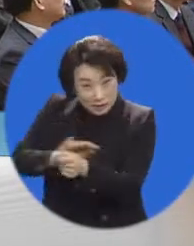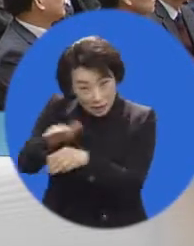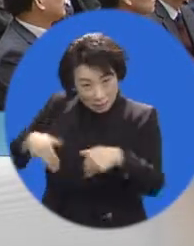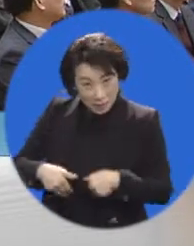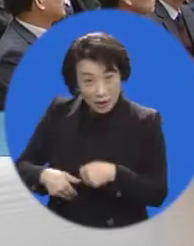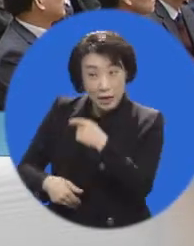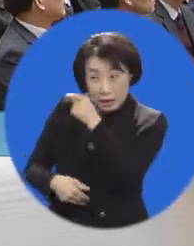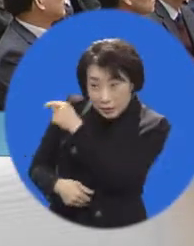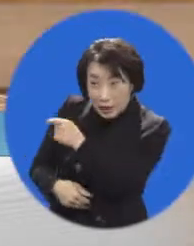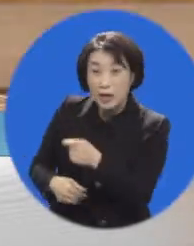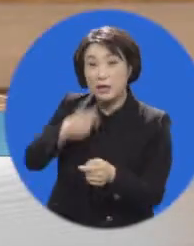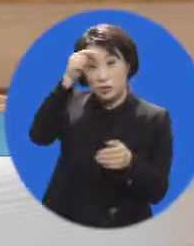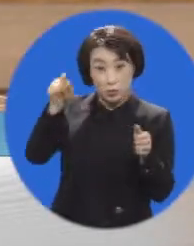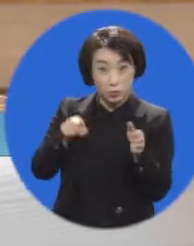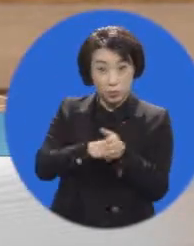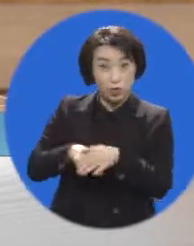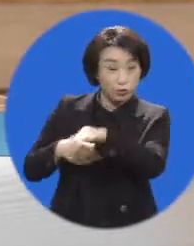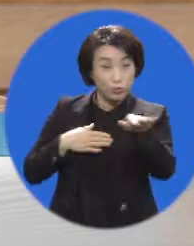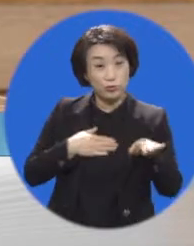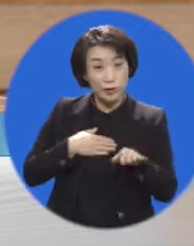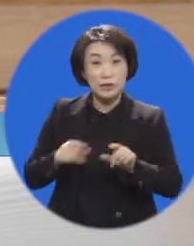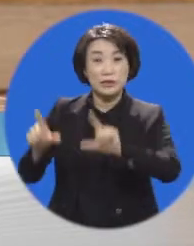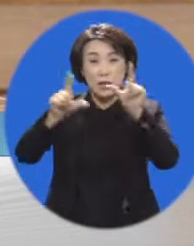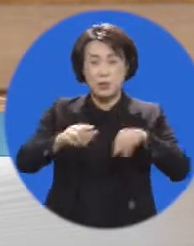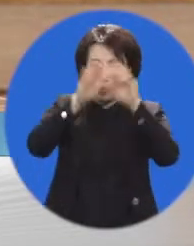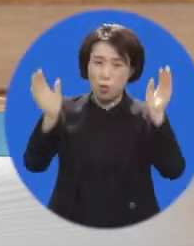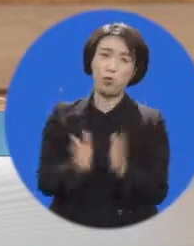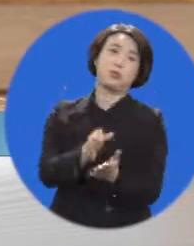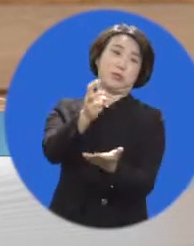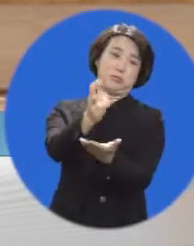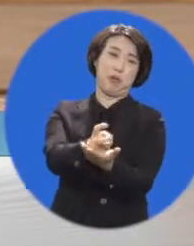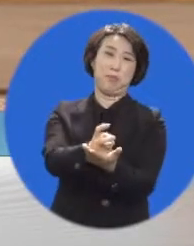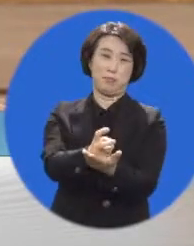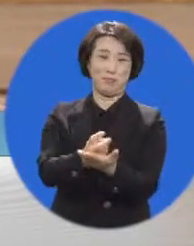저게 기독교인들이 살아야 할 전부의 규칙입니다.